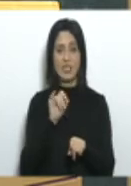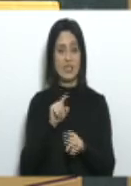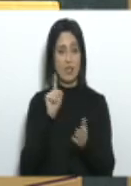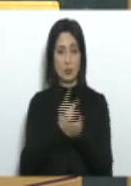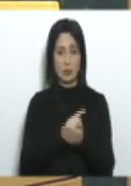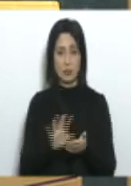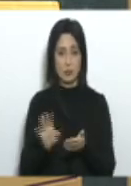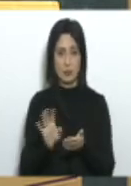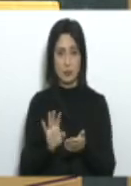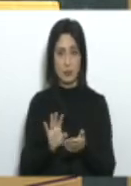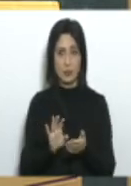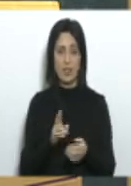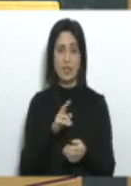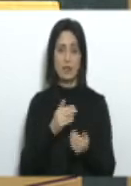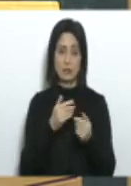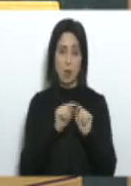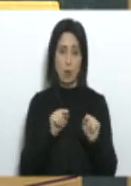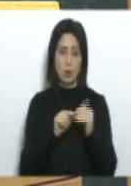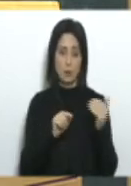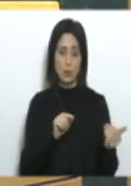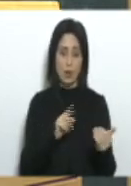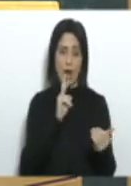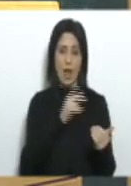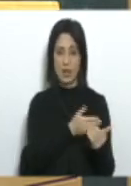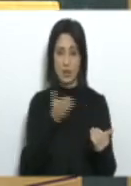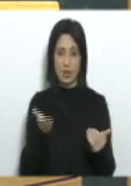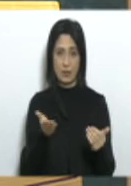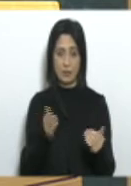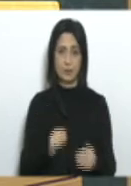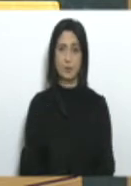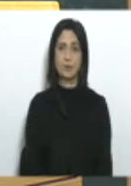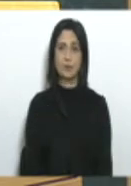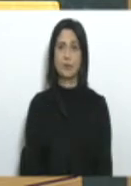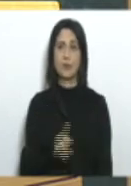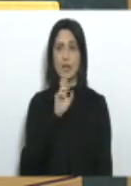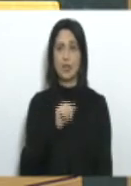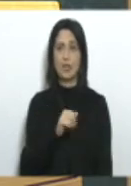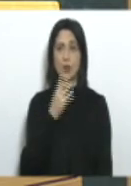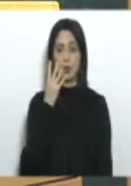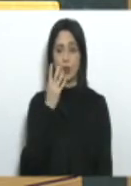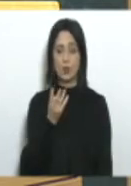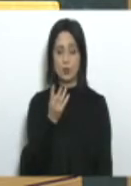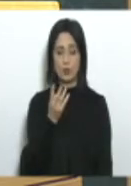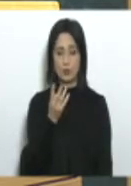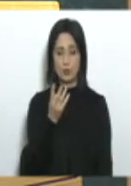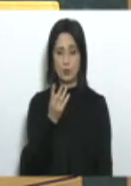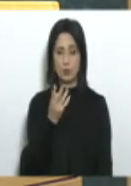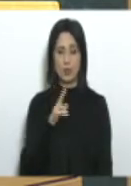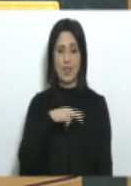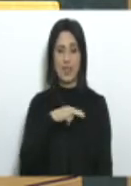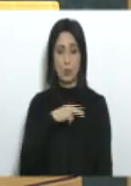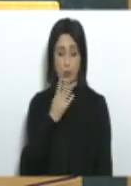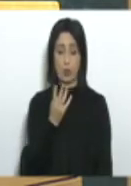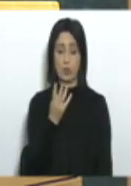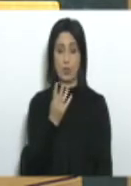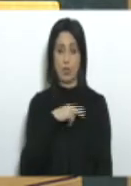საპარლამენტო ოპოზიციური ჯგუფის მიერ კანდიდატის წარდგენის წესით და 4 დეპუტატს,